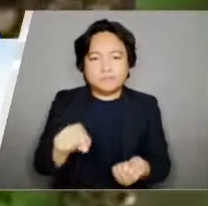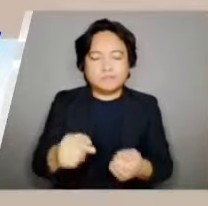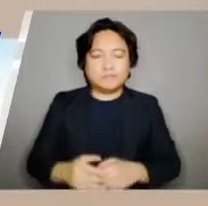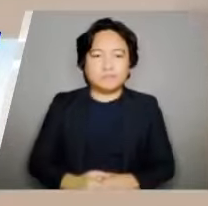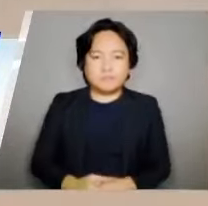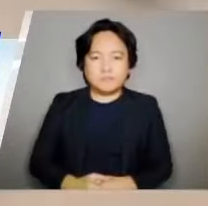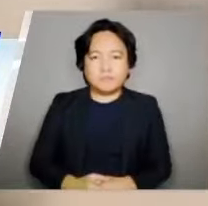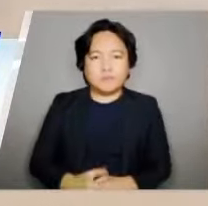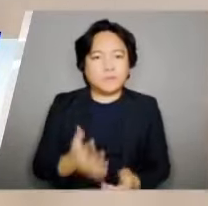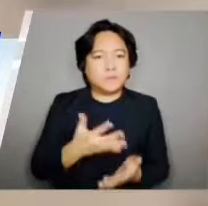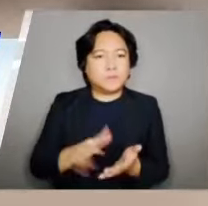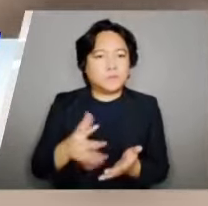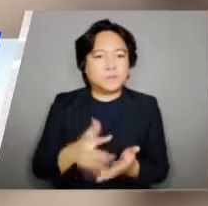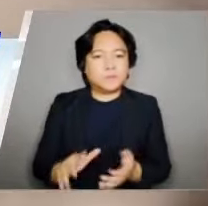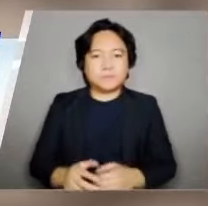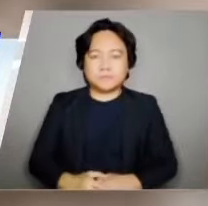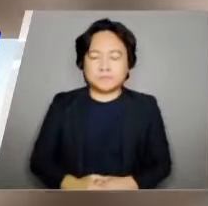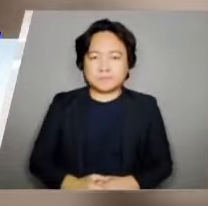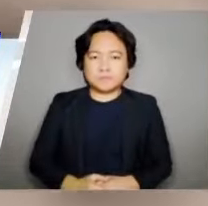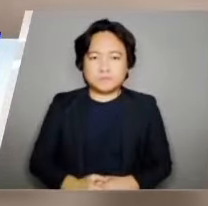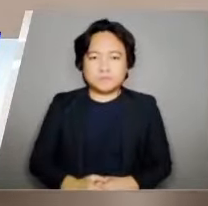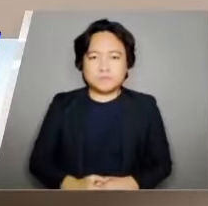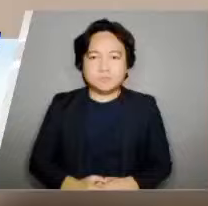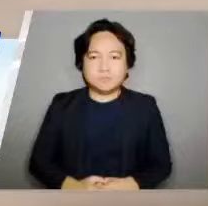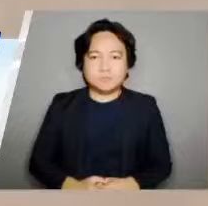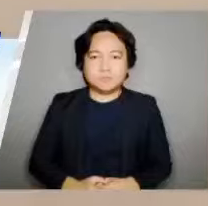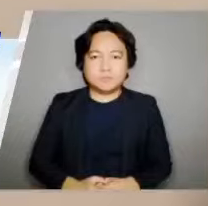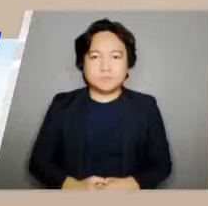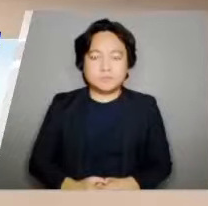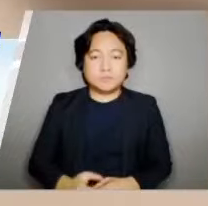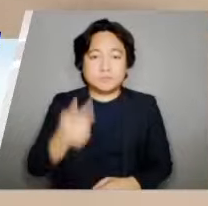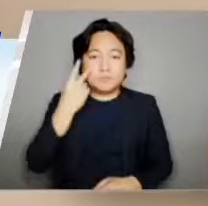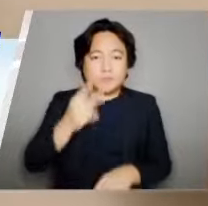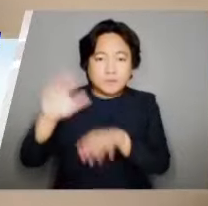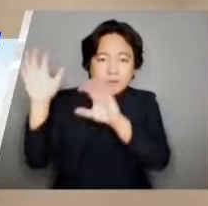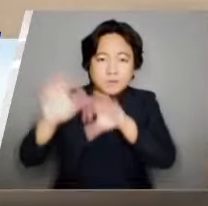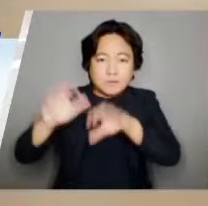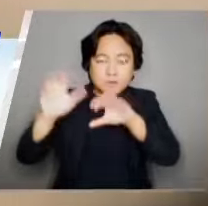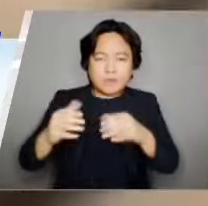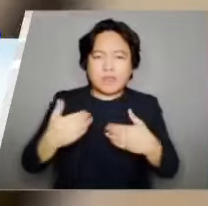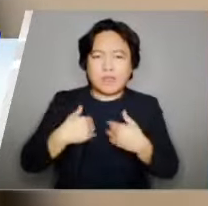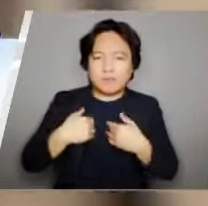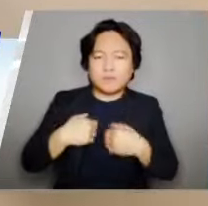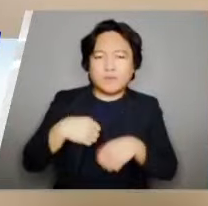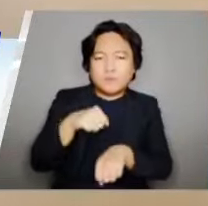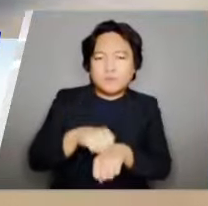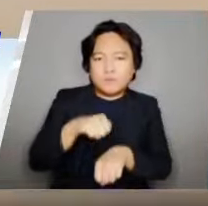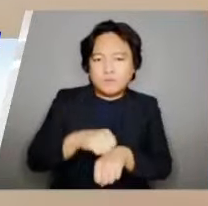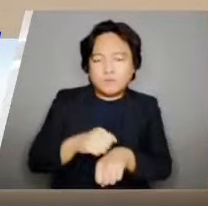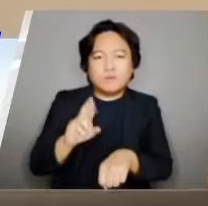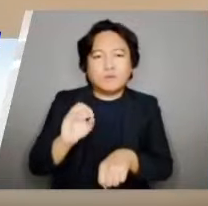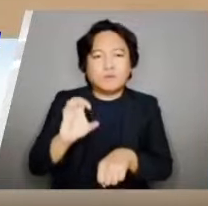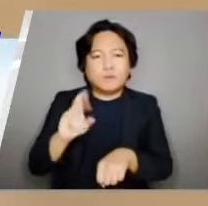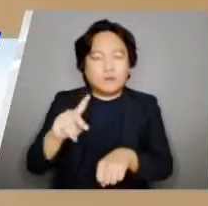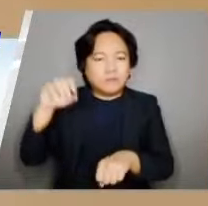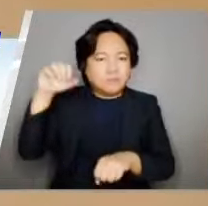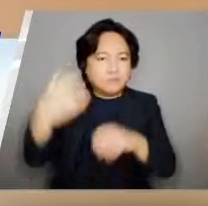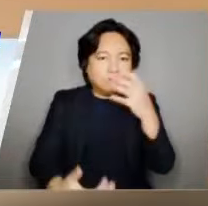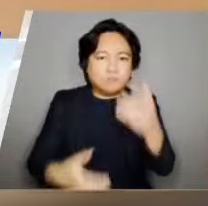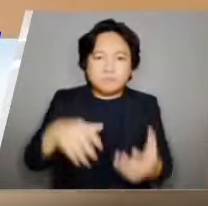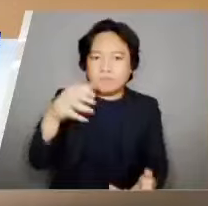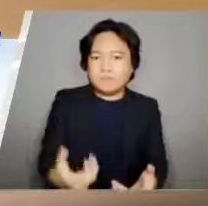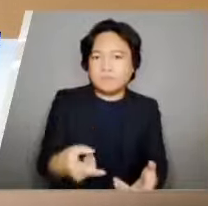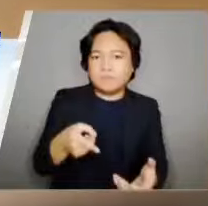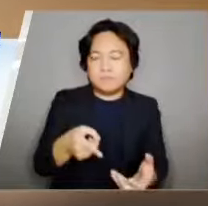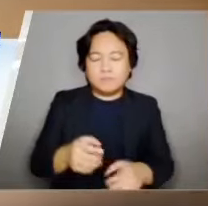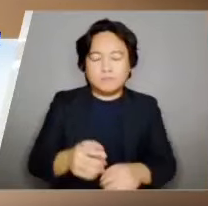mapakinabangan. Kita naman ang pagbagsak ng putik na may kasamang tipak ng mga bato sa bahagi ng bayan ng Santa Praxedes. Yan ay matapos ang